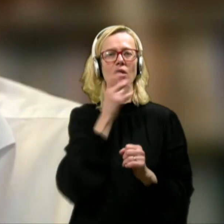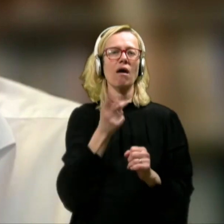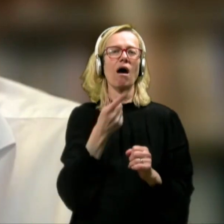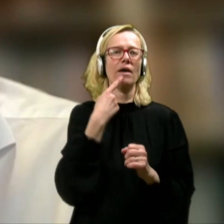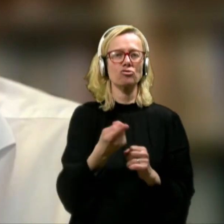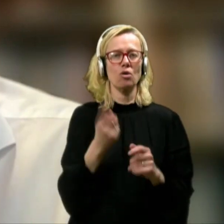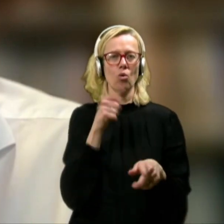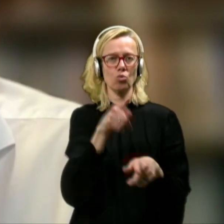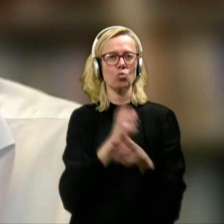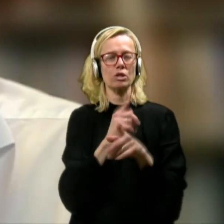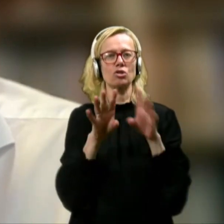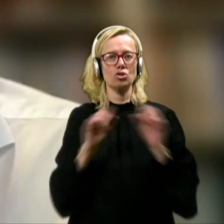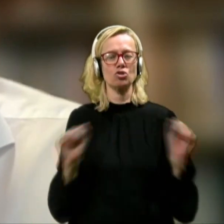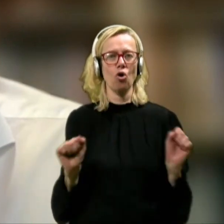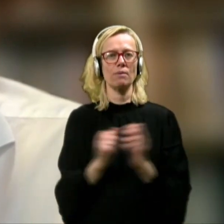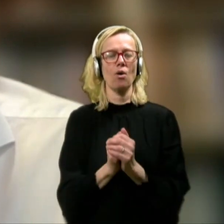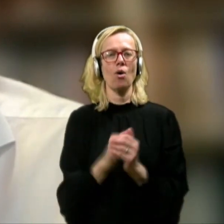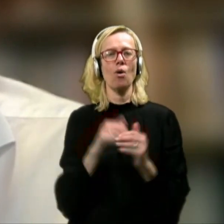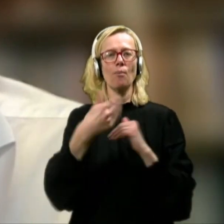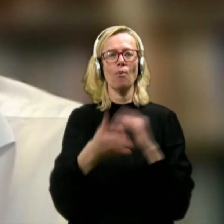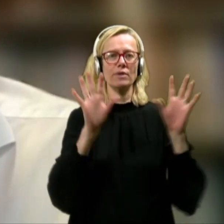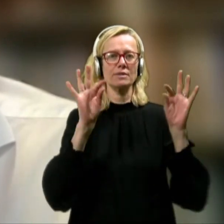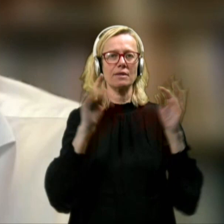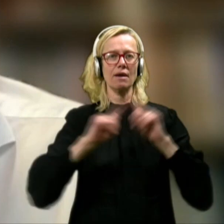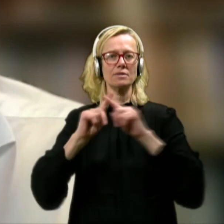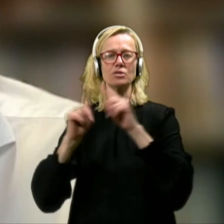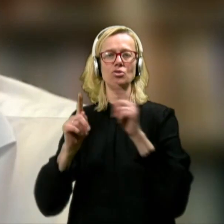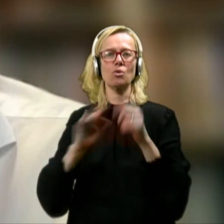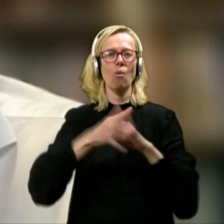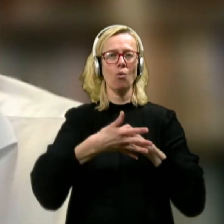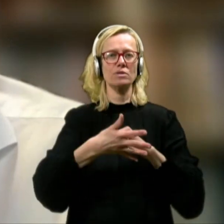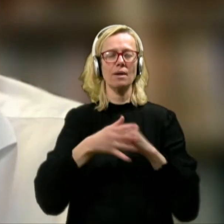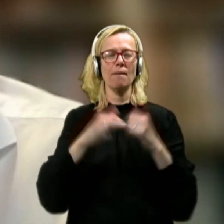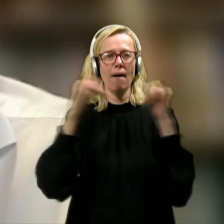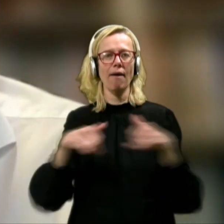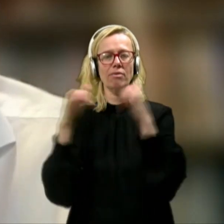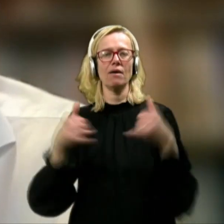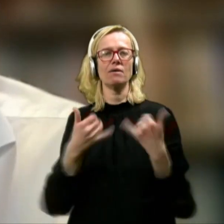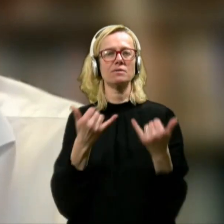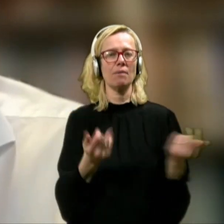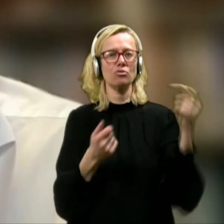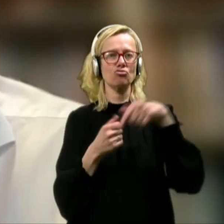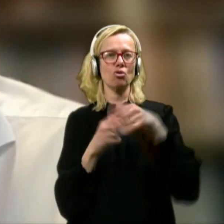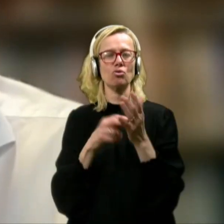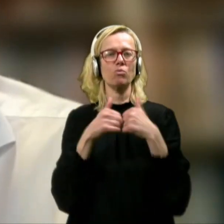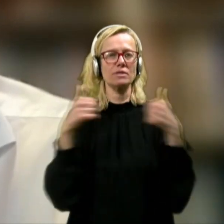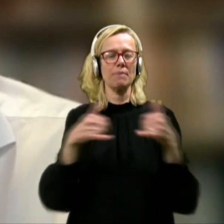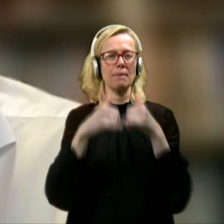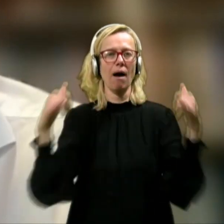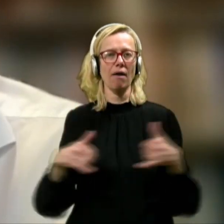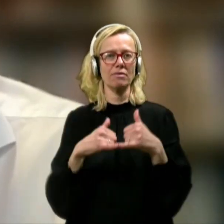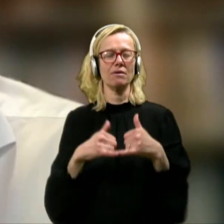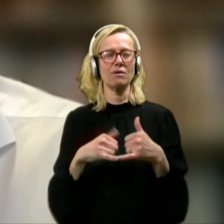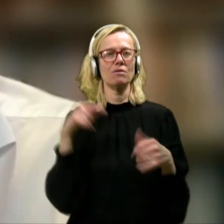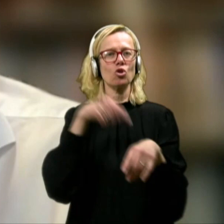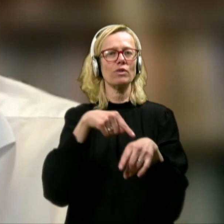potem tudi storimo. Po 10 različnih koronskih paketih je zdaj prišel še poseben paket, ki se